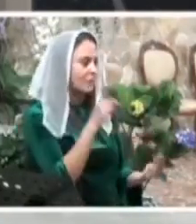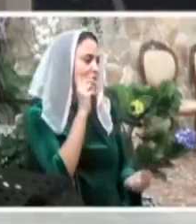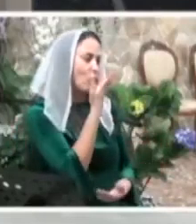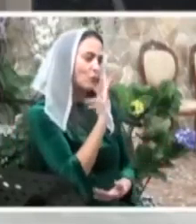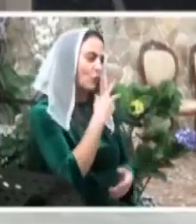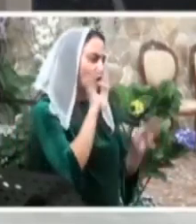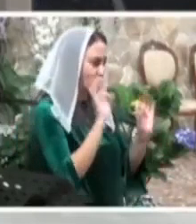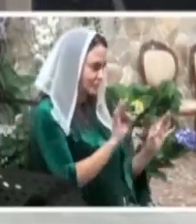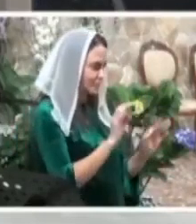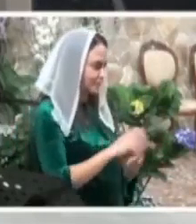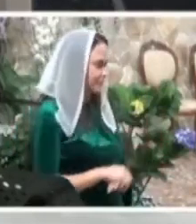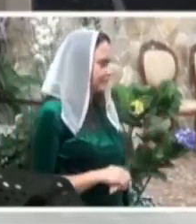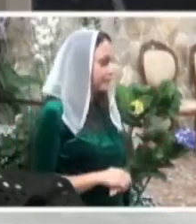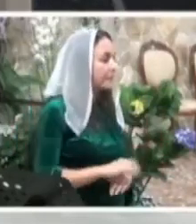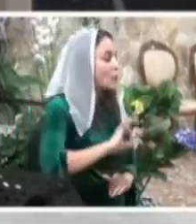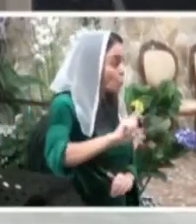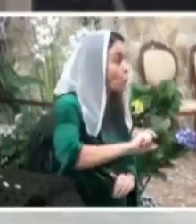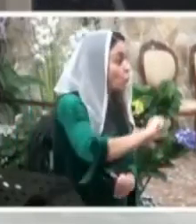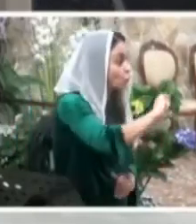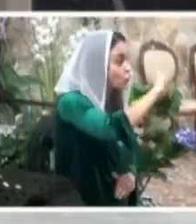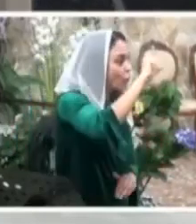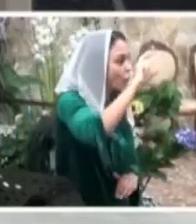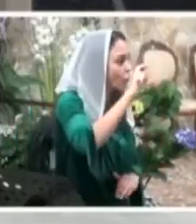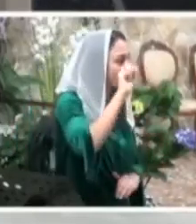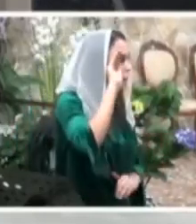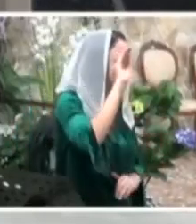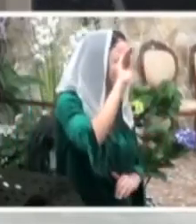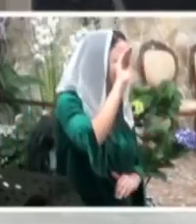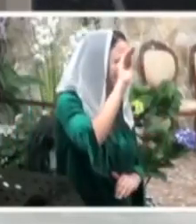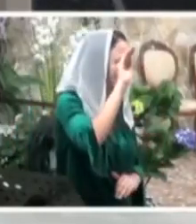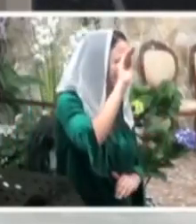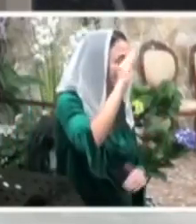Un giorno la porta dell'opportunità,